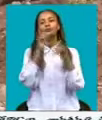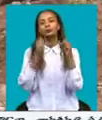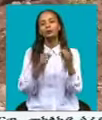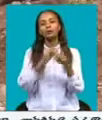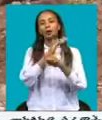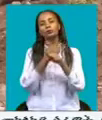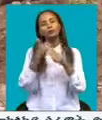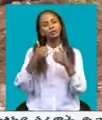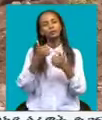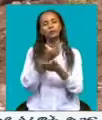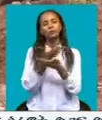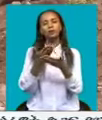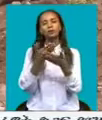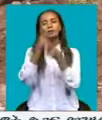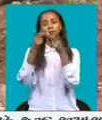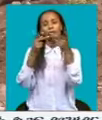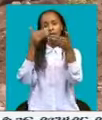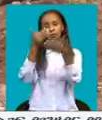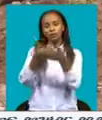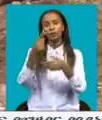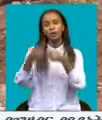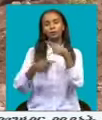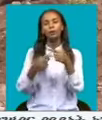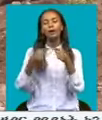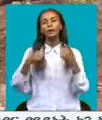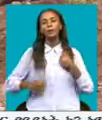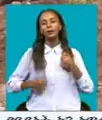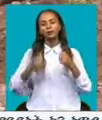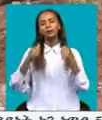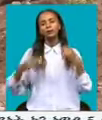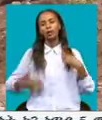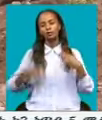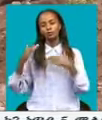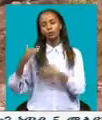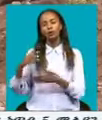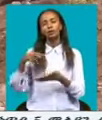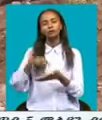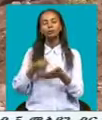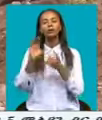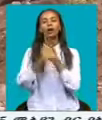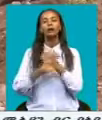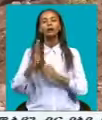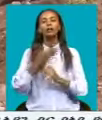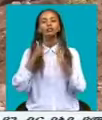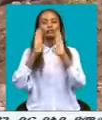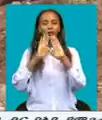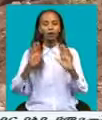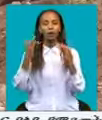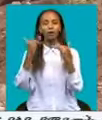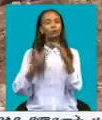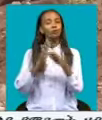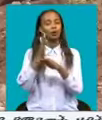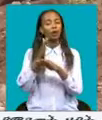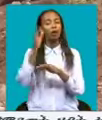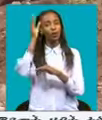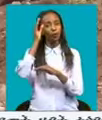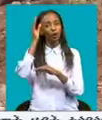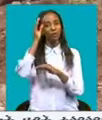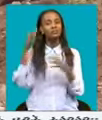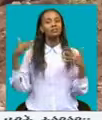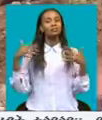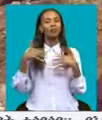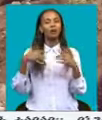በአቅሙ በየትኛውም ረገድ ግንባር ድረስ ሄዶ ከመከላከያ ሰራዊት ጎን ቆሞ የሀገራችንን ሰላም ካሁን በኋላ ህወሓት